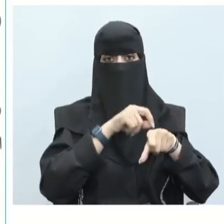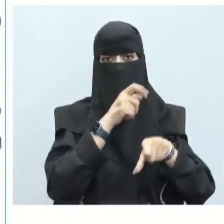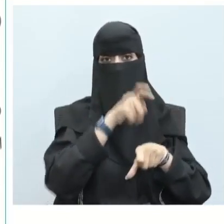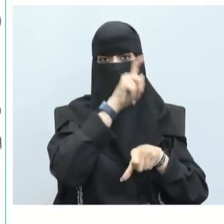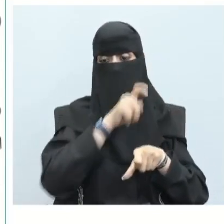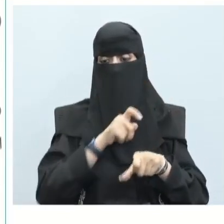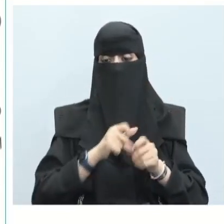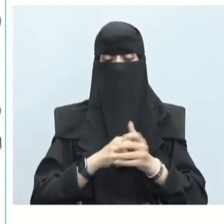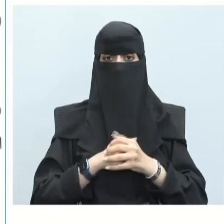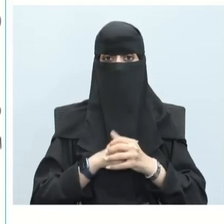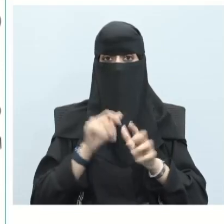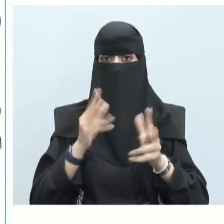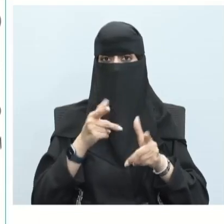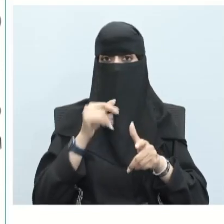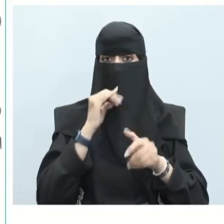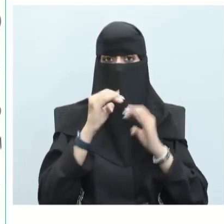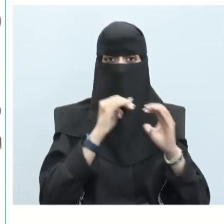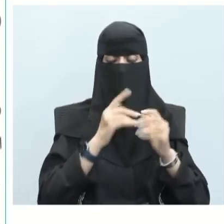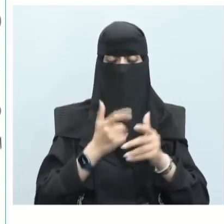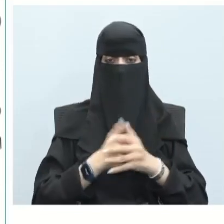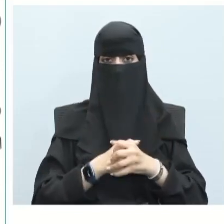الشعب من يجيب